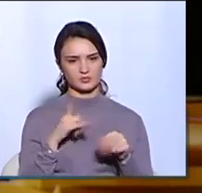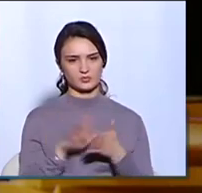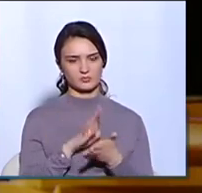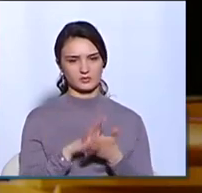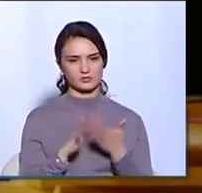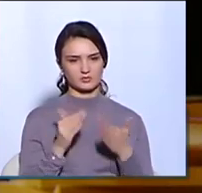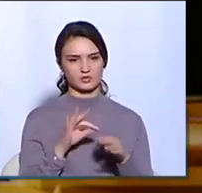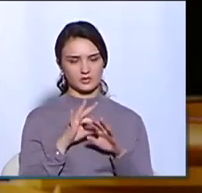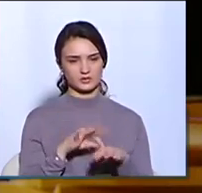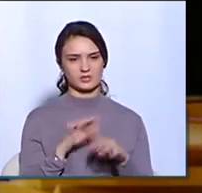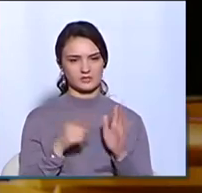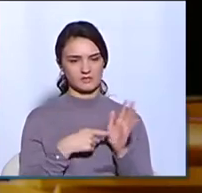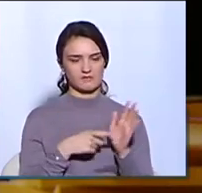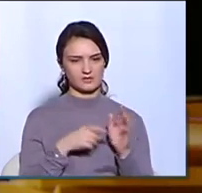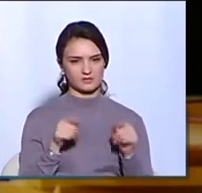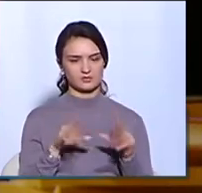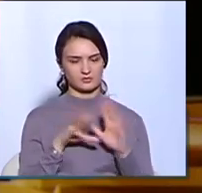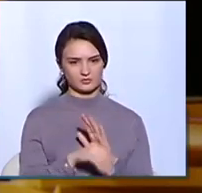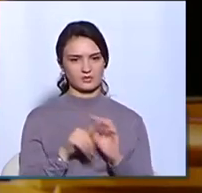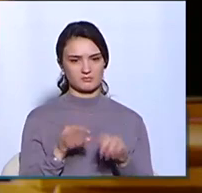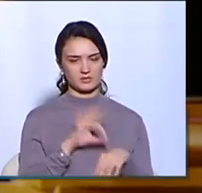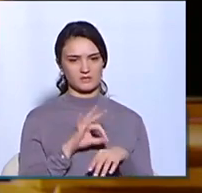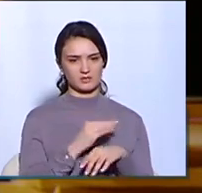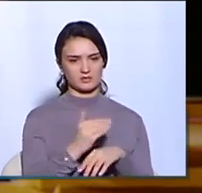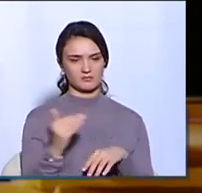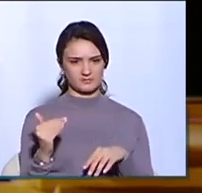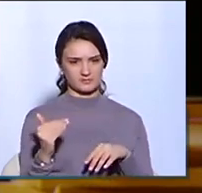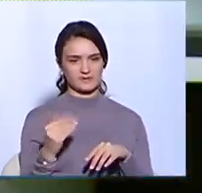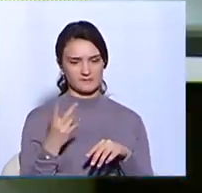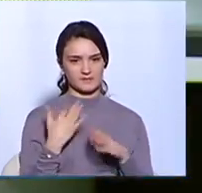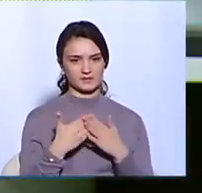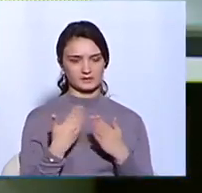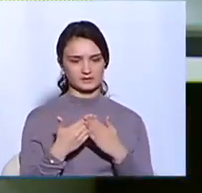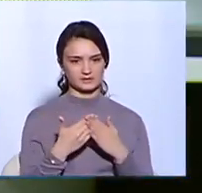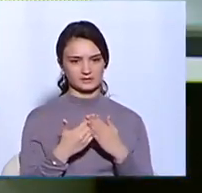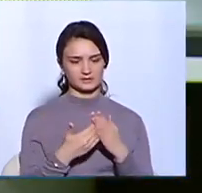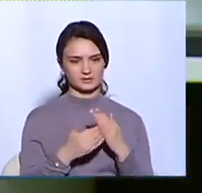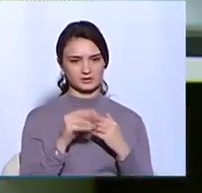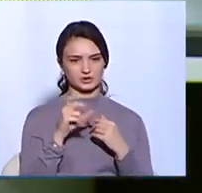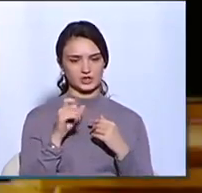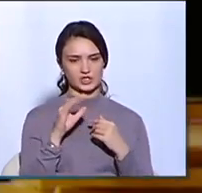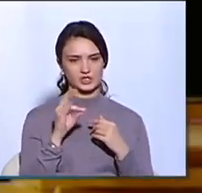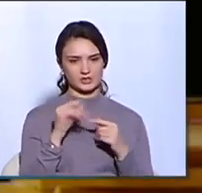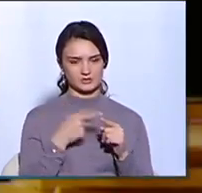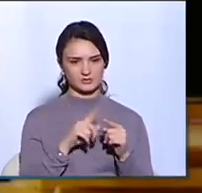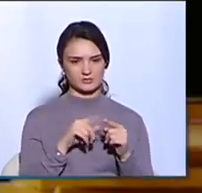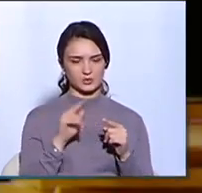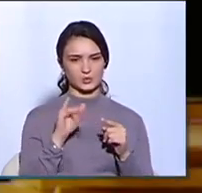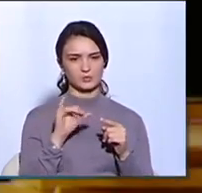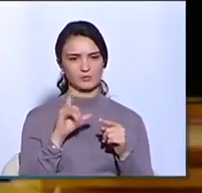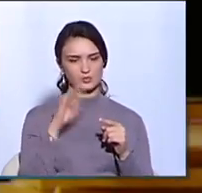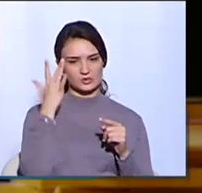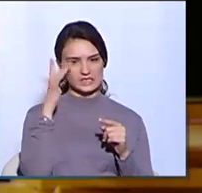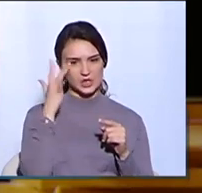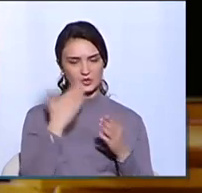უფასოდ ჩატარდეს კვლევის ფარგლებში ამ დაავადებებზე ანალიზი. მაგალითად, დიუშენის კუნთოვანი დისტროფია, ტუბეროზური